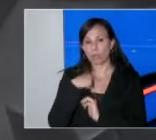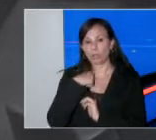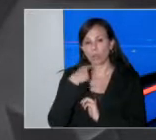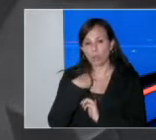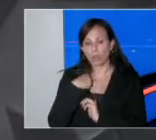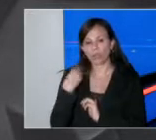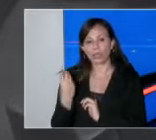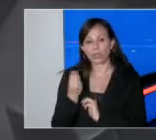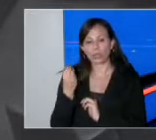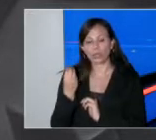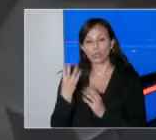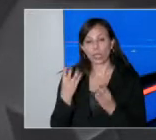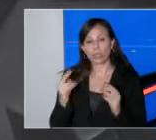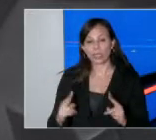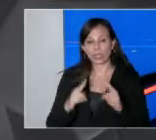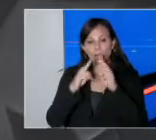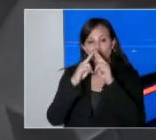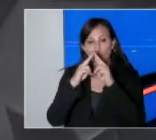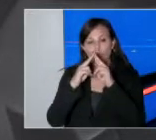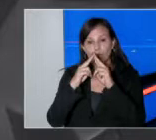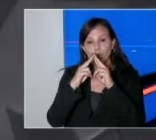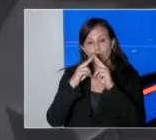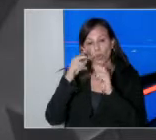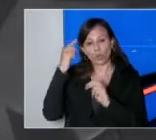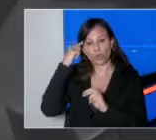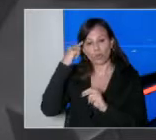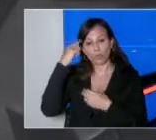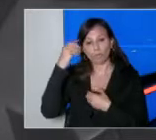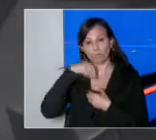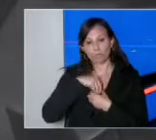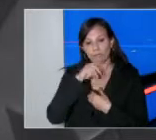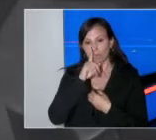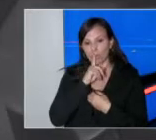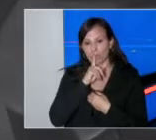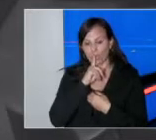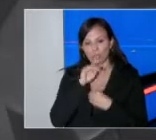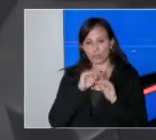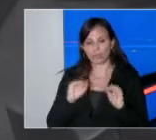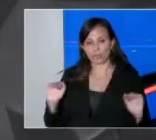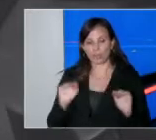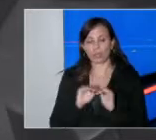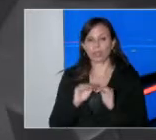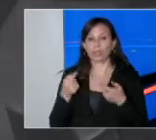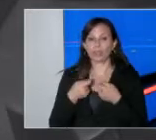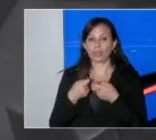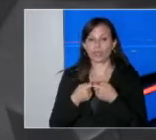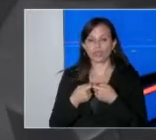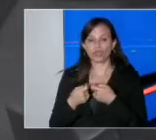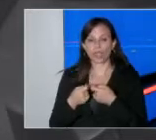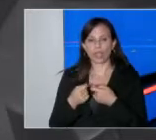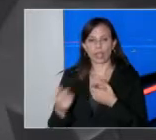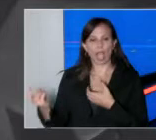דברים שצרפתים רבים חושבים שקט, בעיקר בכל מה שקשור לענייני ההגירה ההמונית,